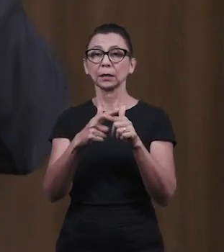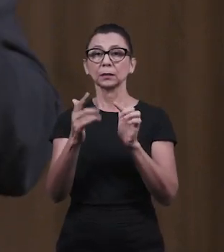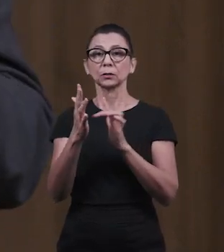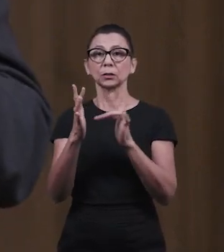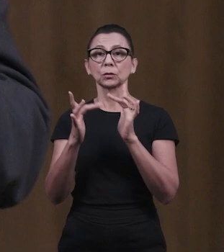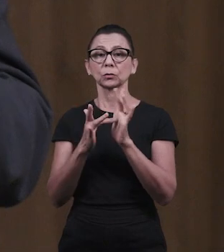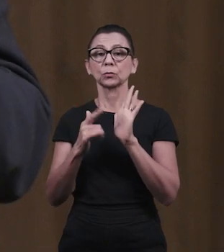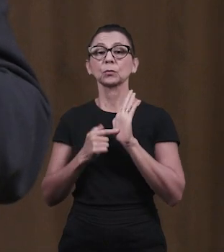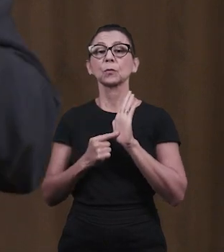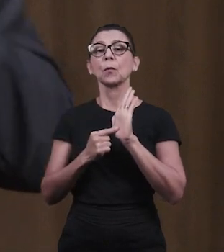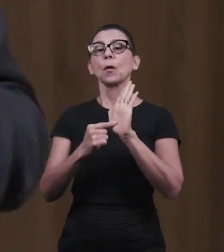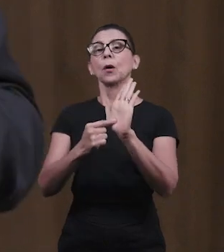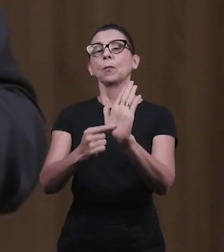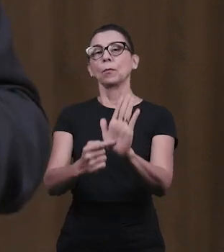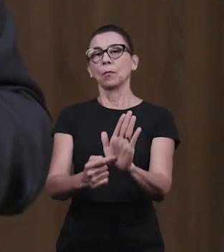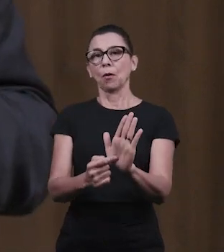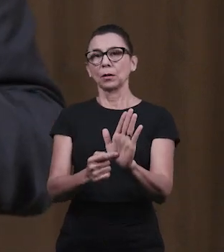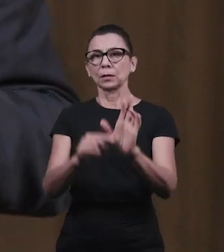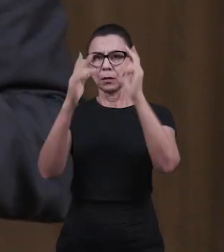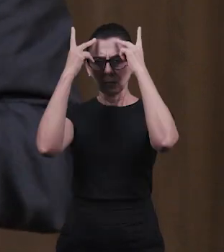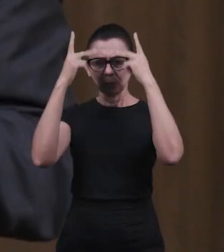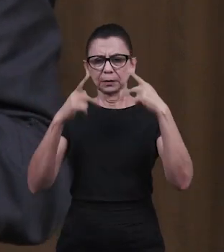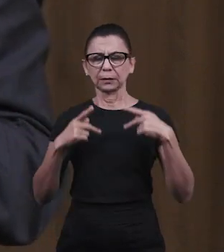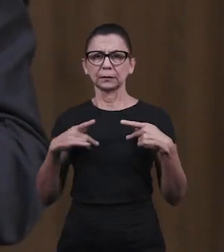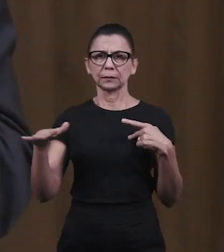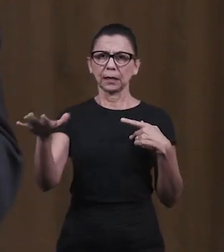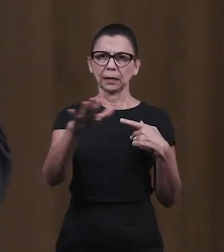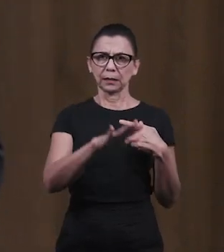когда человек постигает,